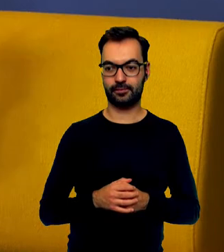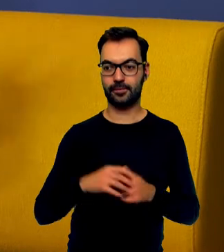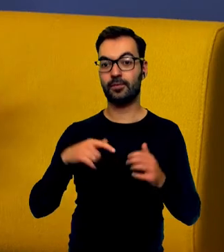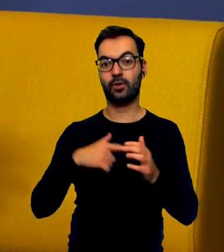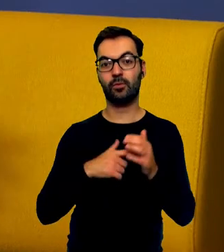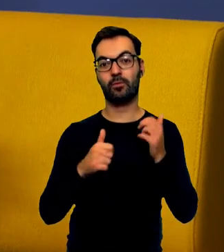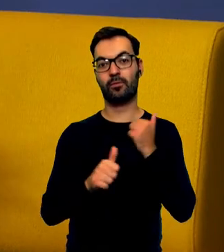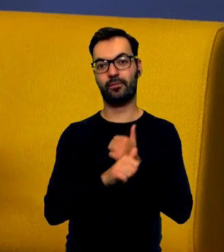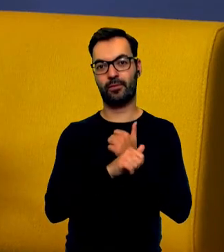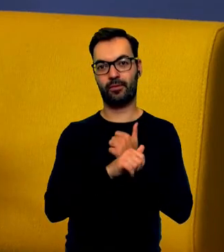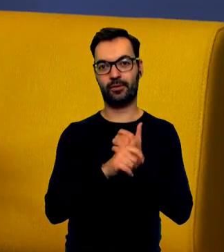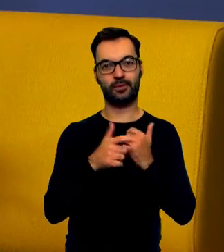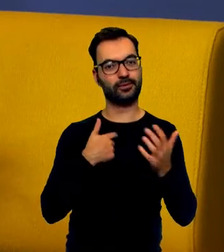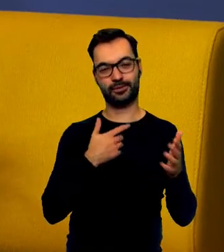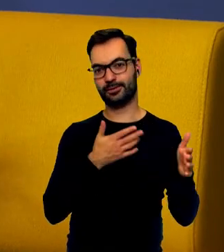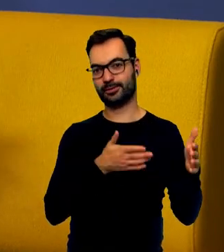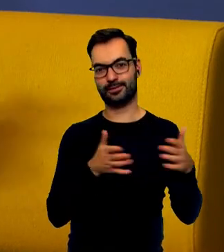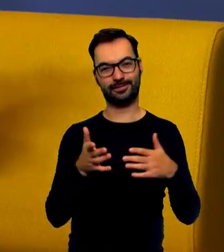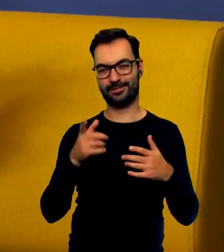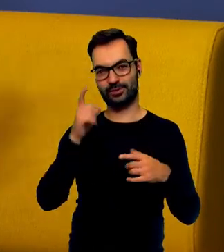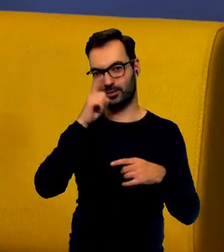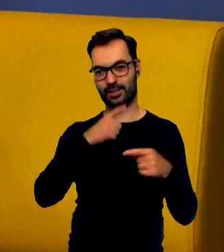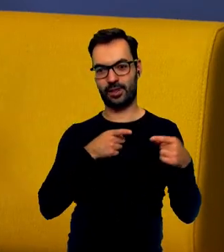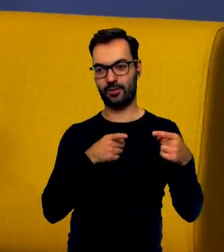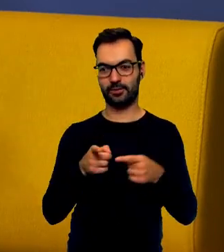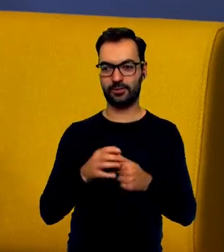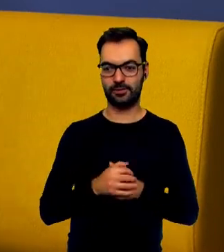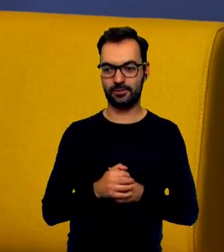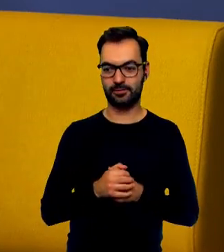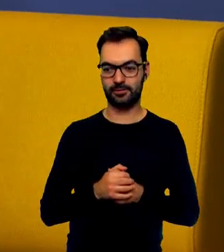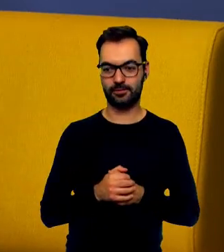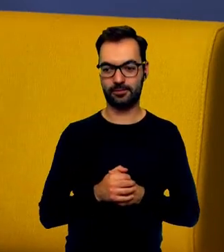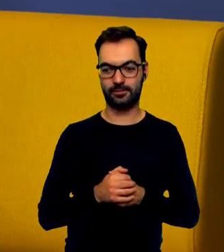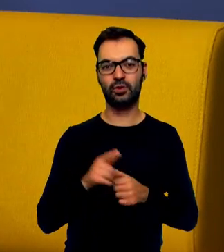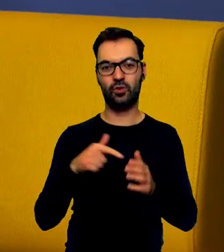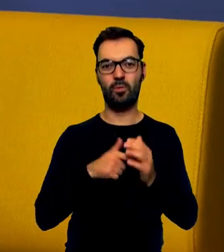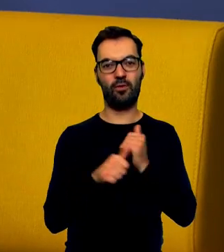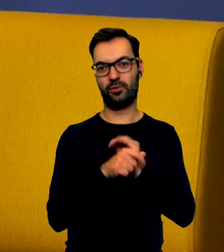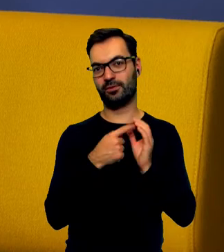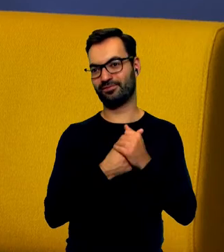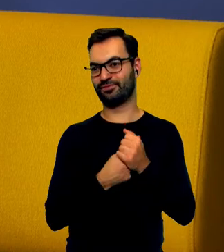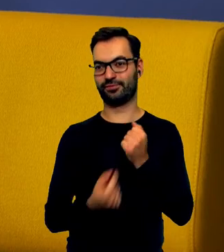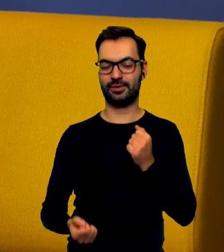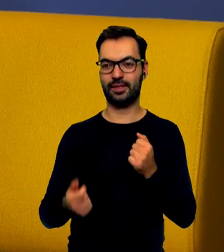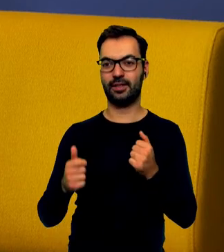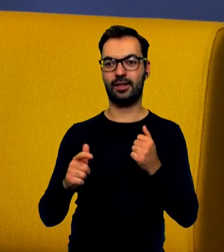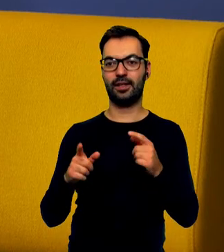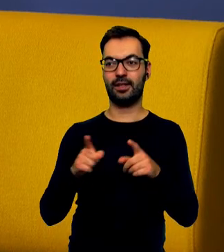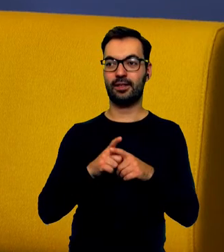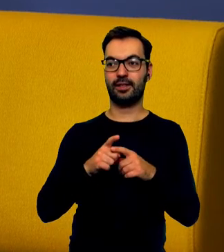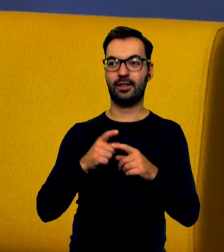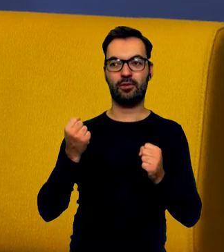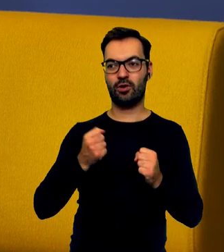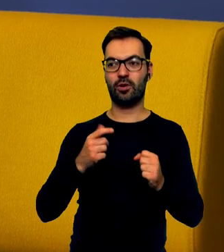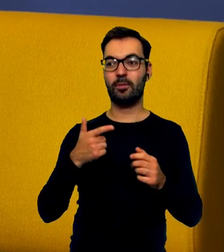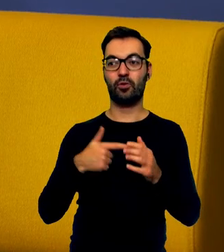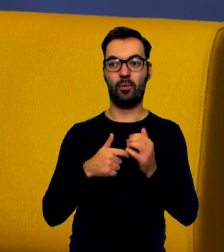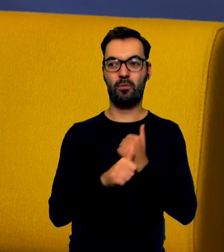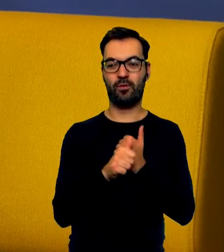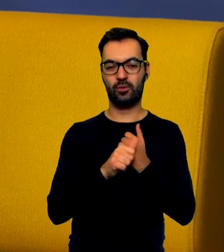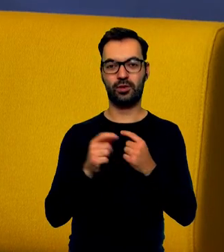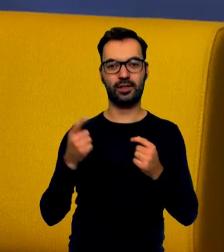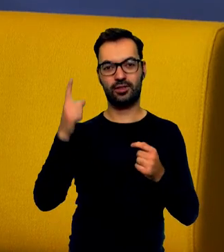to nas prowadzi na manowce, mam wrażenie. Także właśnie do coraz bardziej radykalnych społecznych konfliktów i